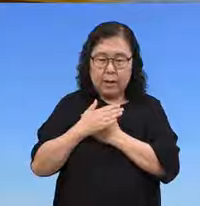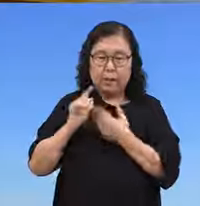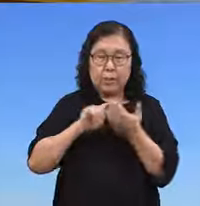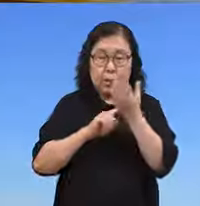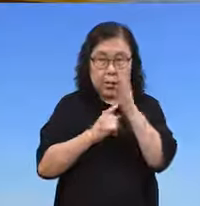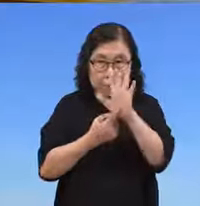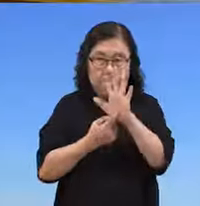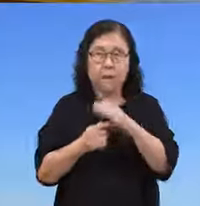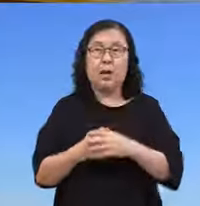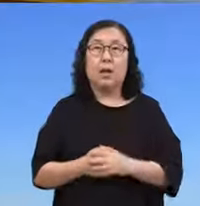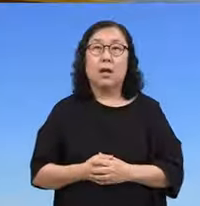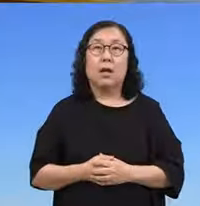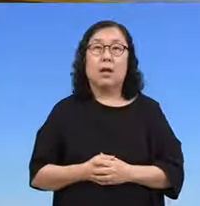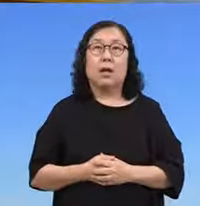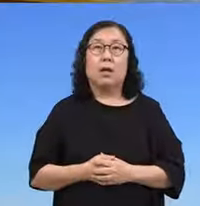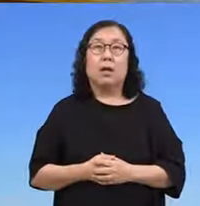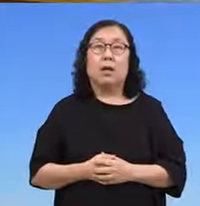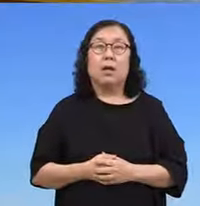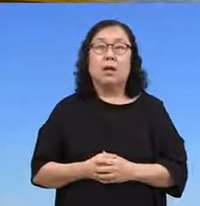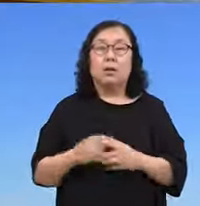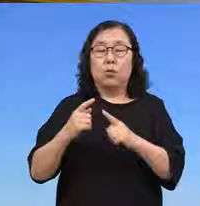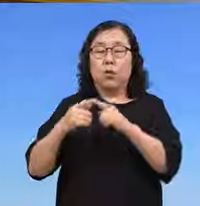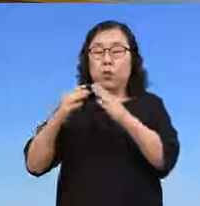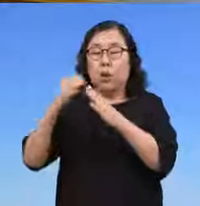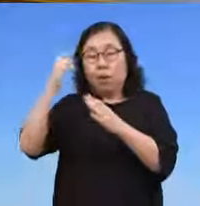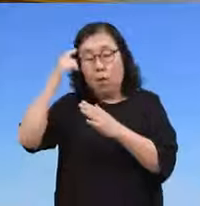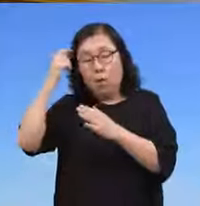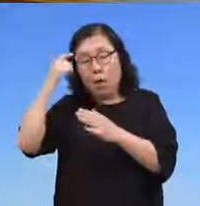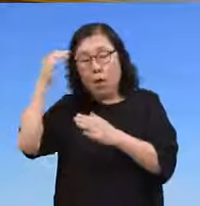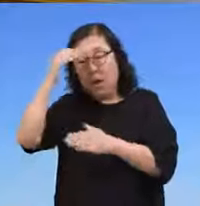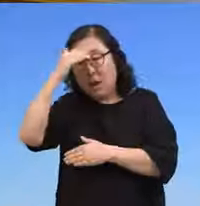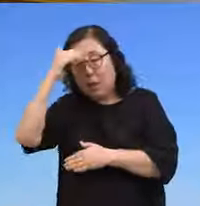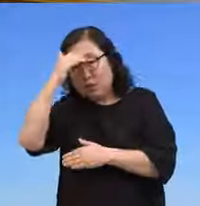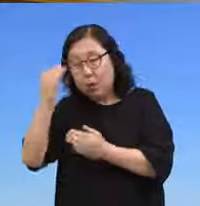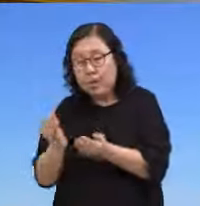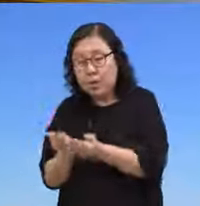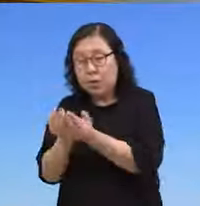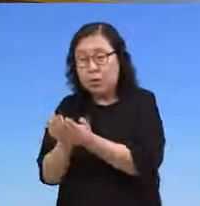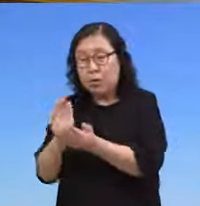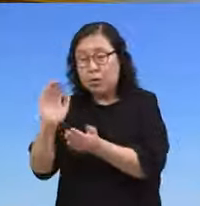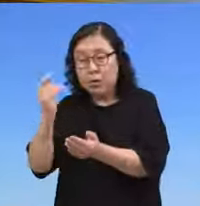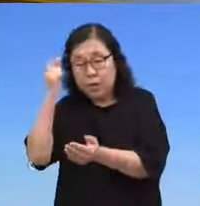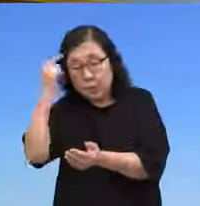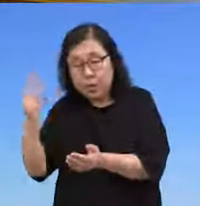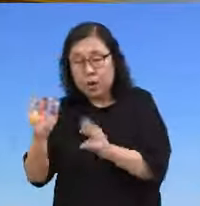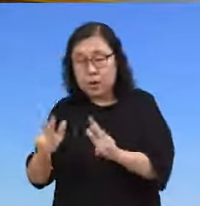겁니다. 왜 교회가 유람선이 돼버렸습니까? 지금은 전시 중인데